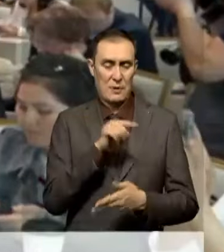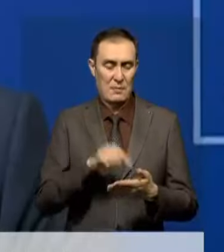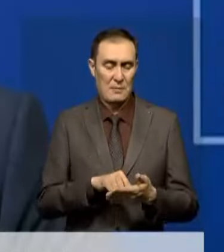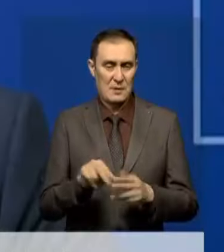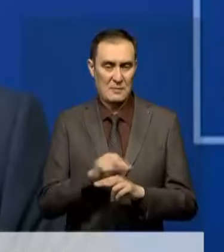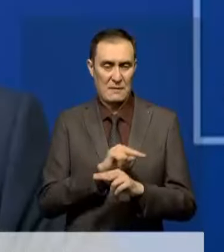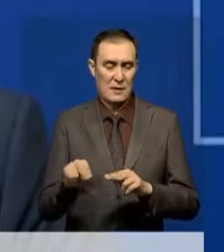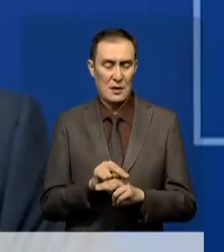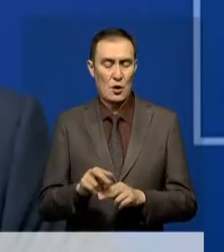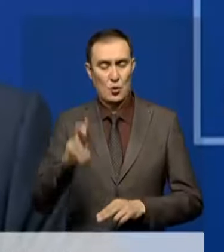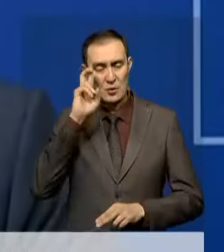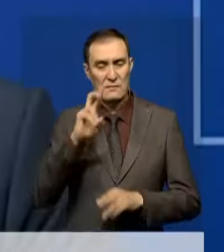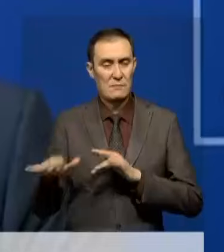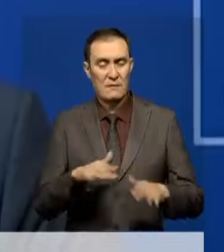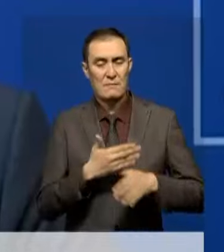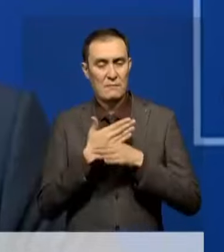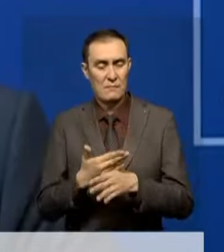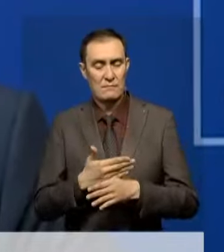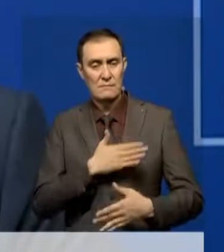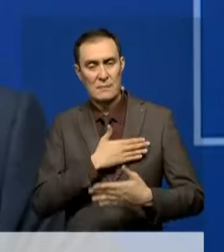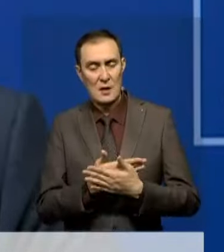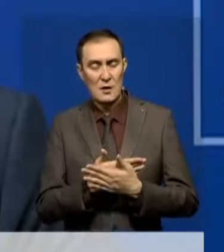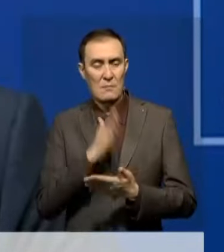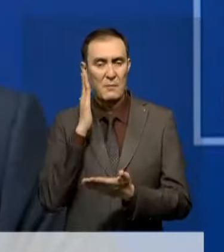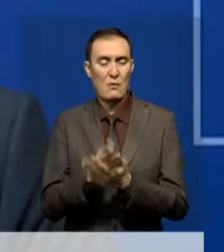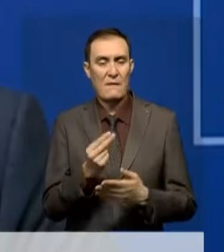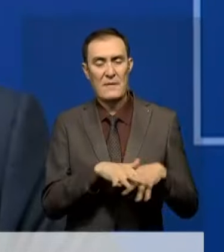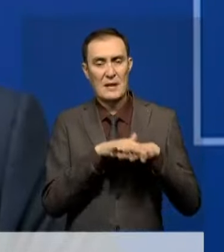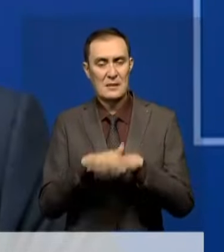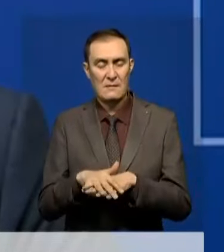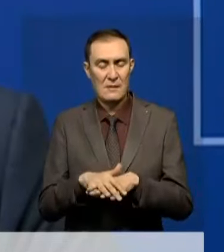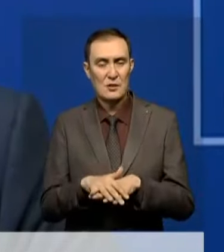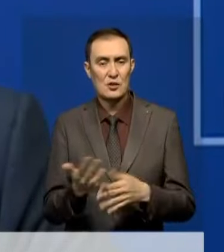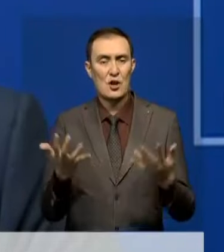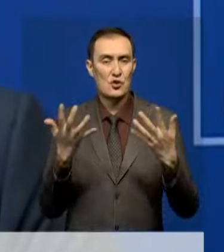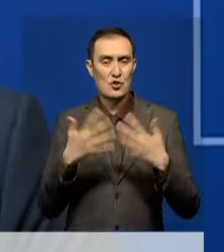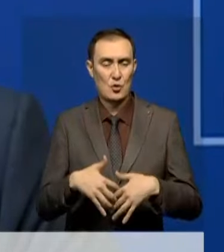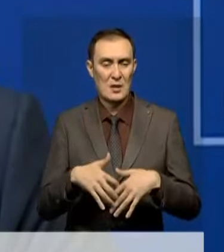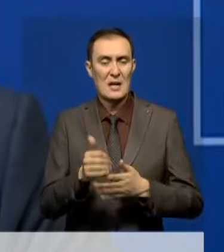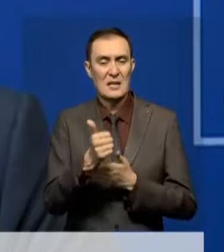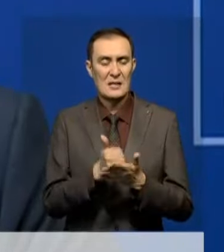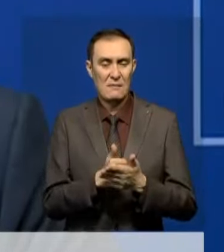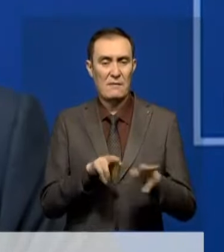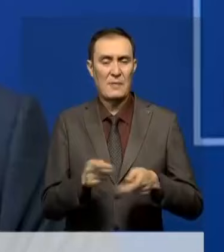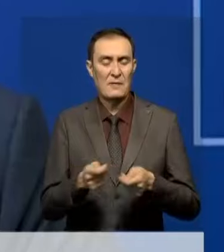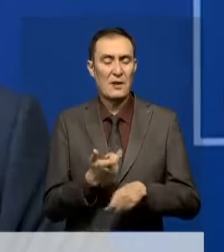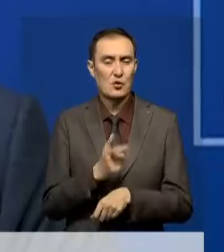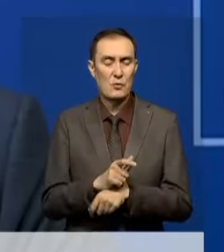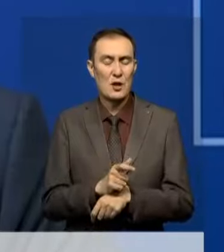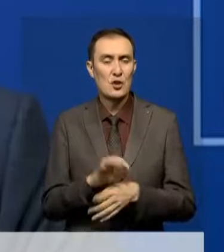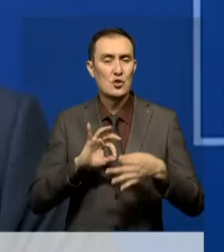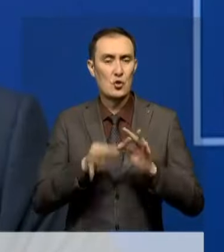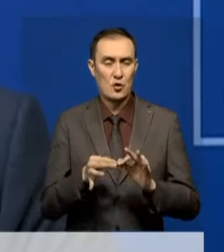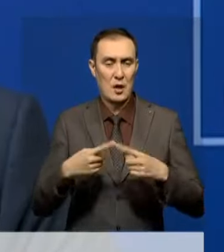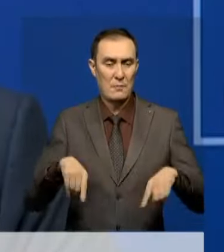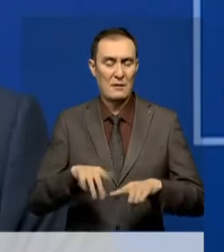Государство предприняло беспрецедентные методы поддержки путем прямого финансирования за счет резерва правительства наиболее критических